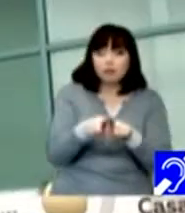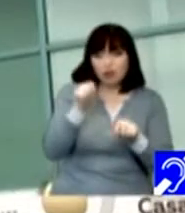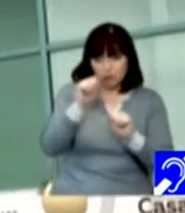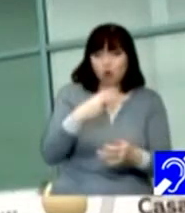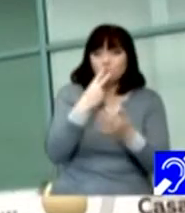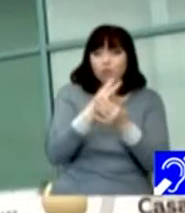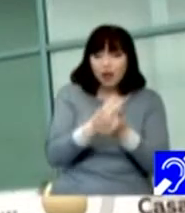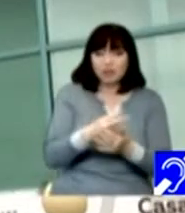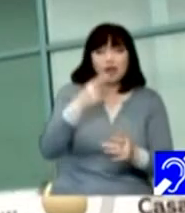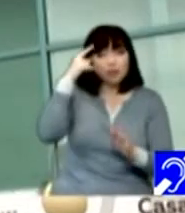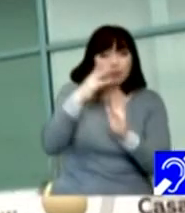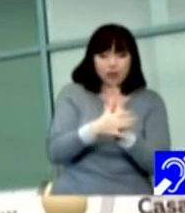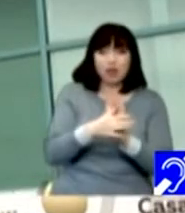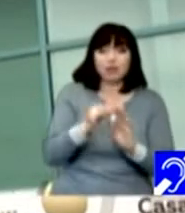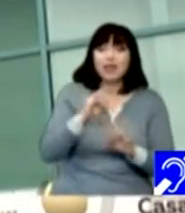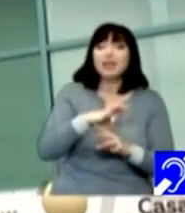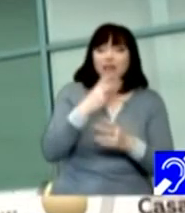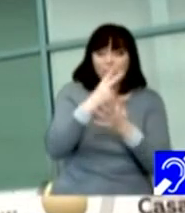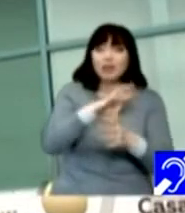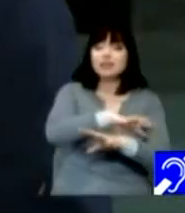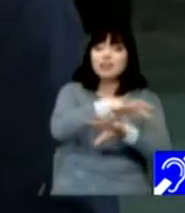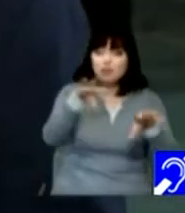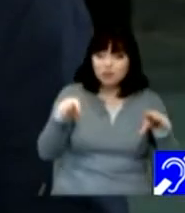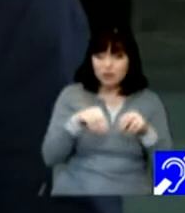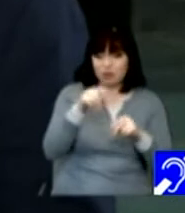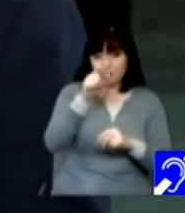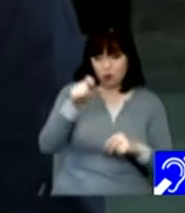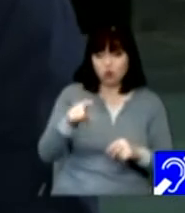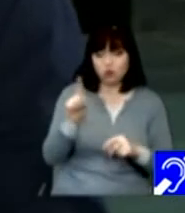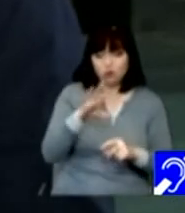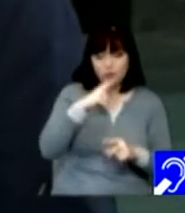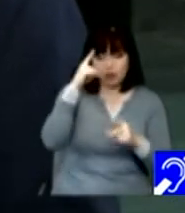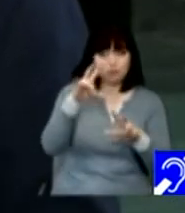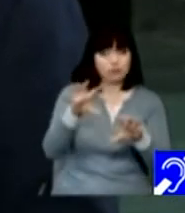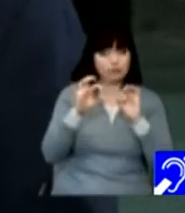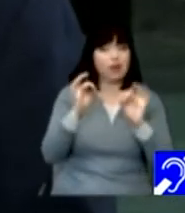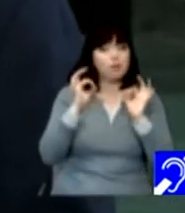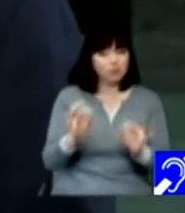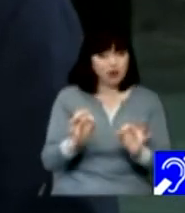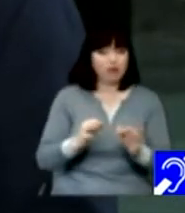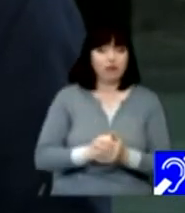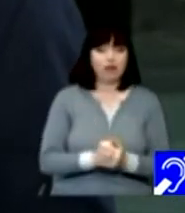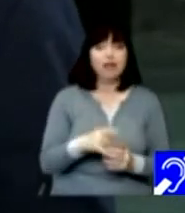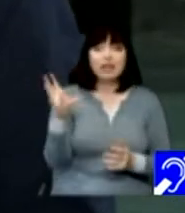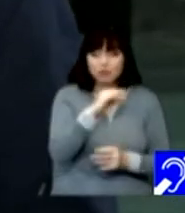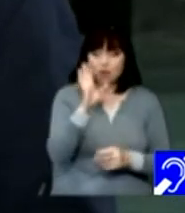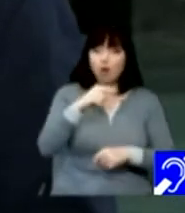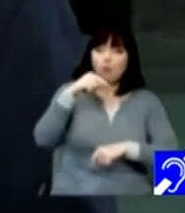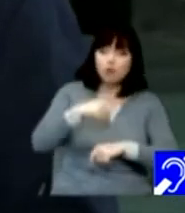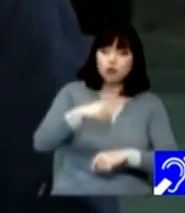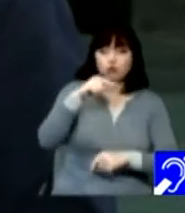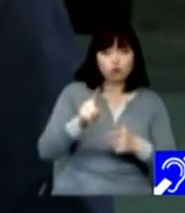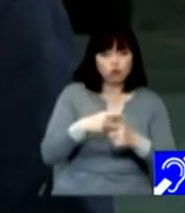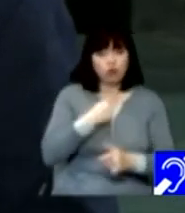să reușești să-l înțelegi mai bine și respectiv ai să dai viață personajului și împreună vei atinge sufletele sau